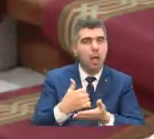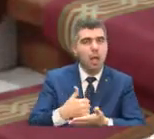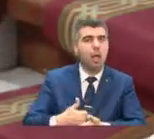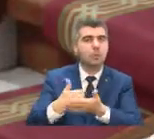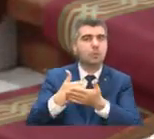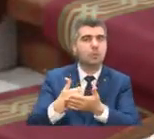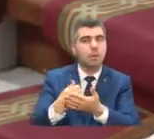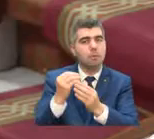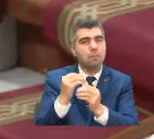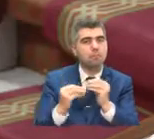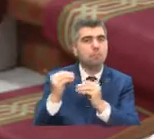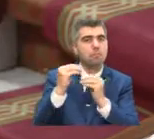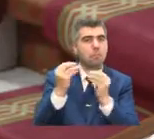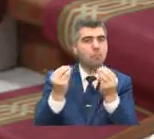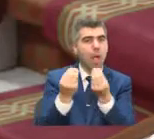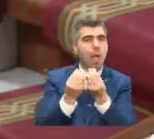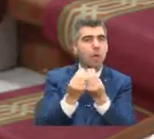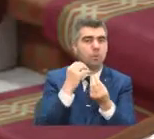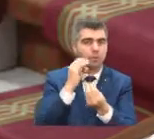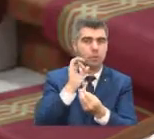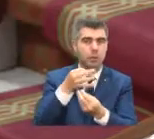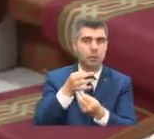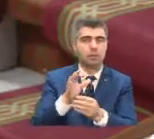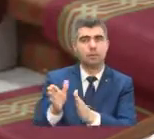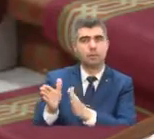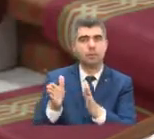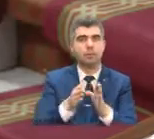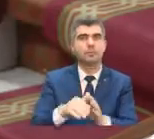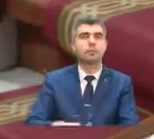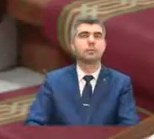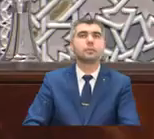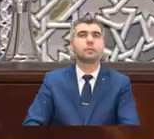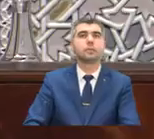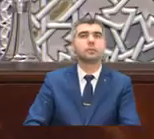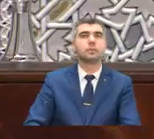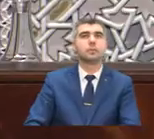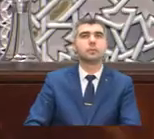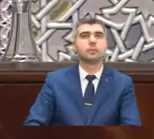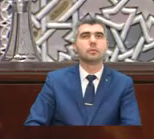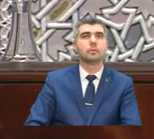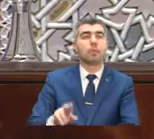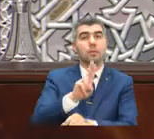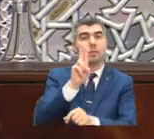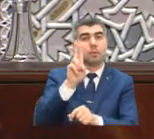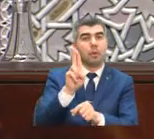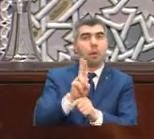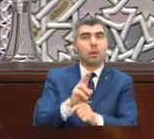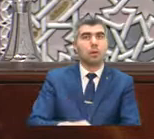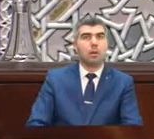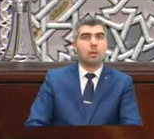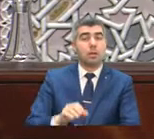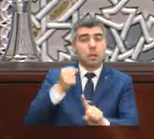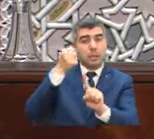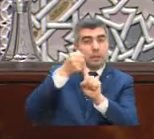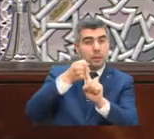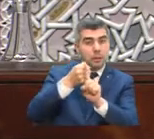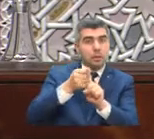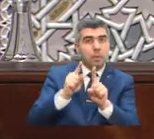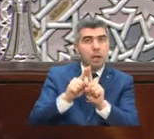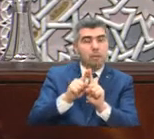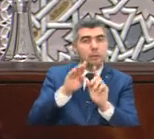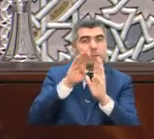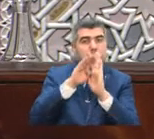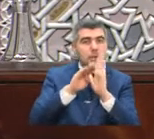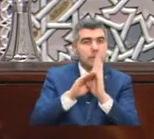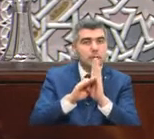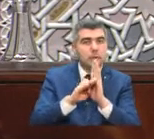للمشاريع اللي كنبداو بها اليوم. شكرا. شكرا. السؤال الموالي عن حصيلة عمل لجنة الاستثمارات للسيدة